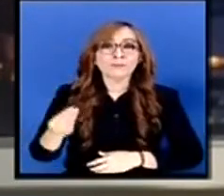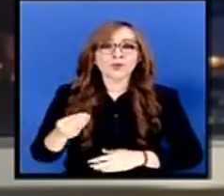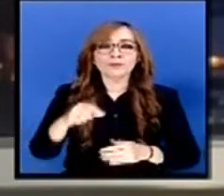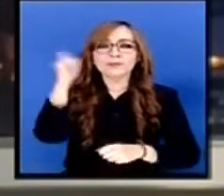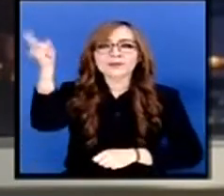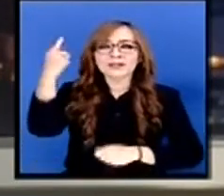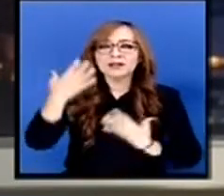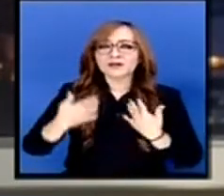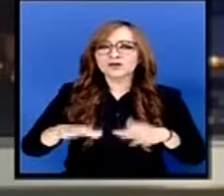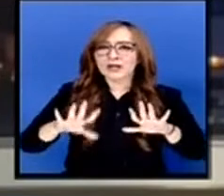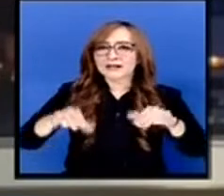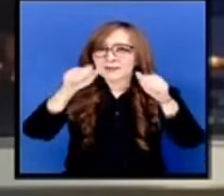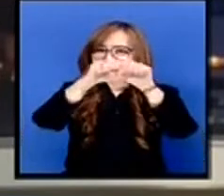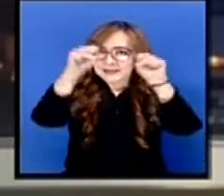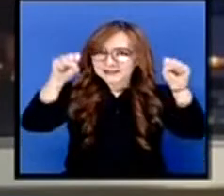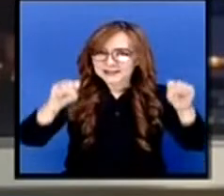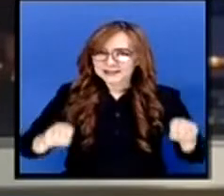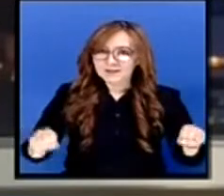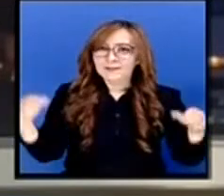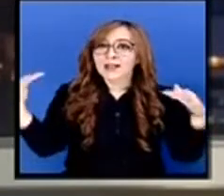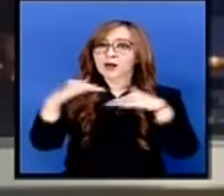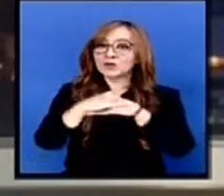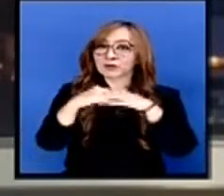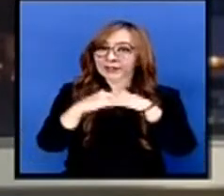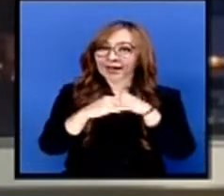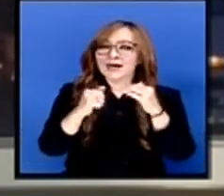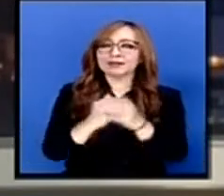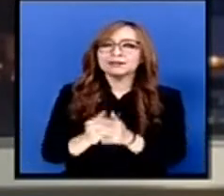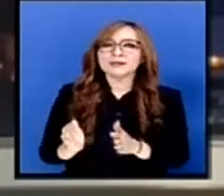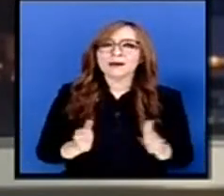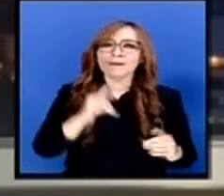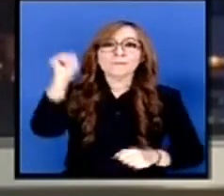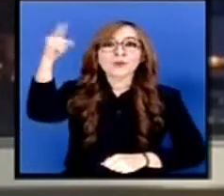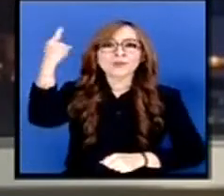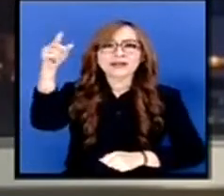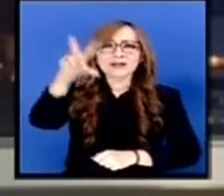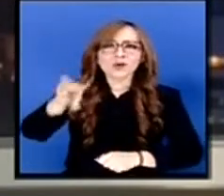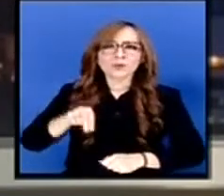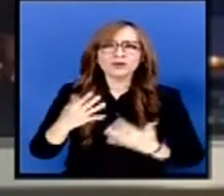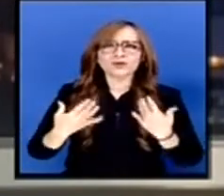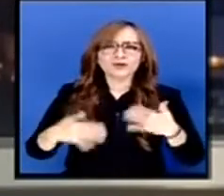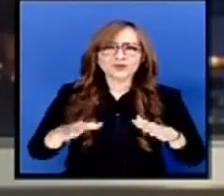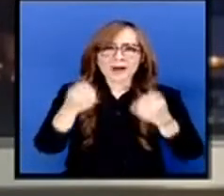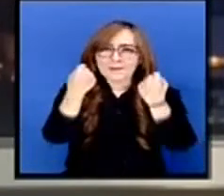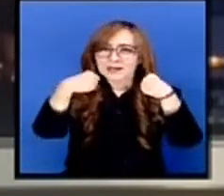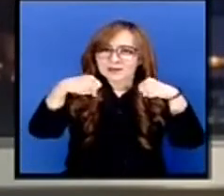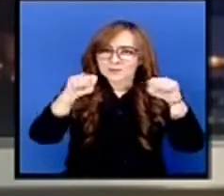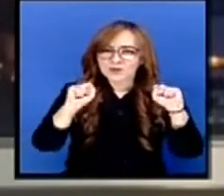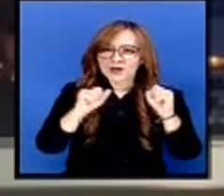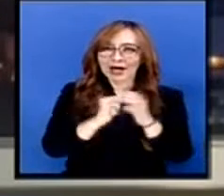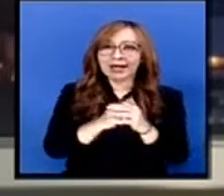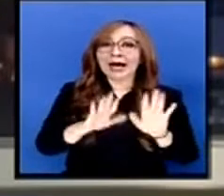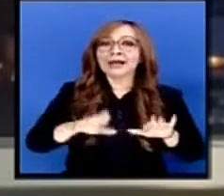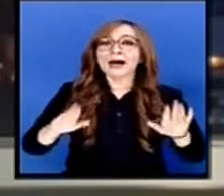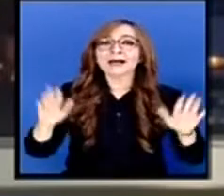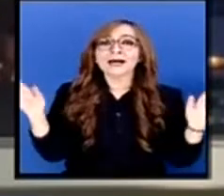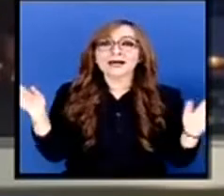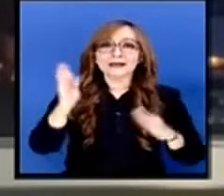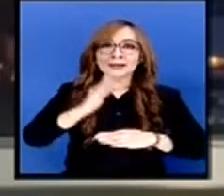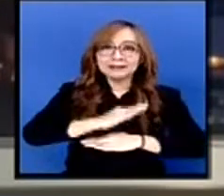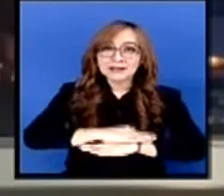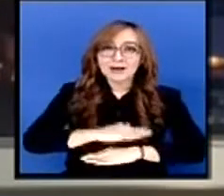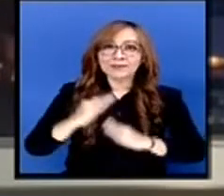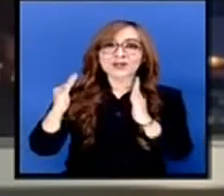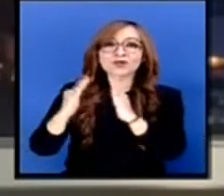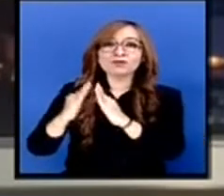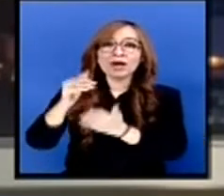menyiapkan skenario rekayasa lalu lintas. Sementara itu, Pemprov Jabar telah meliburkan kegiatan para santri di ratusan ribu pondok pesantren